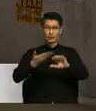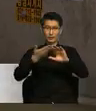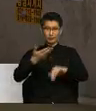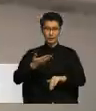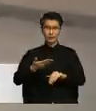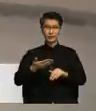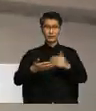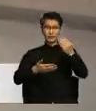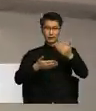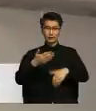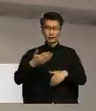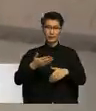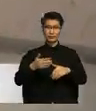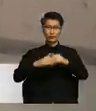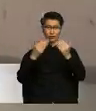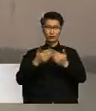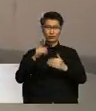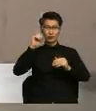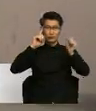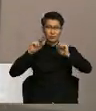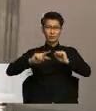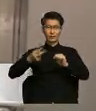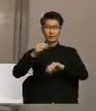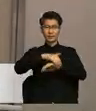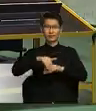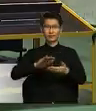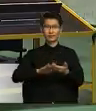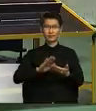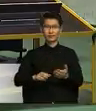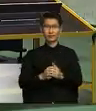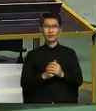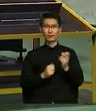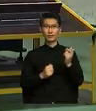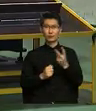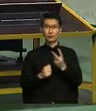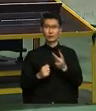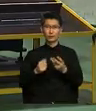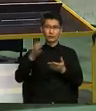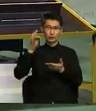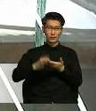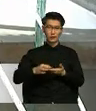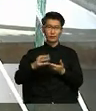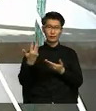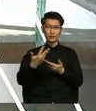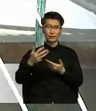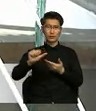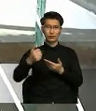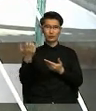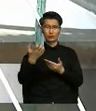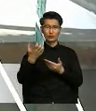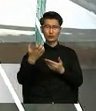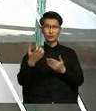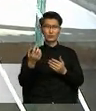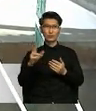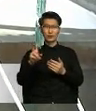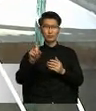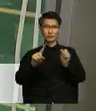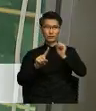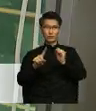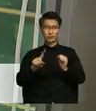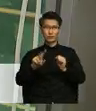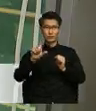하반기 나머지 전환을 모두 완료한다는 방침입니다. 또 최저임금 8,590원보다 21%